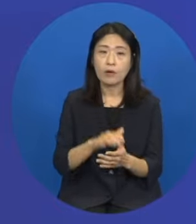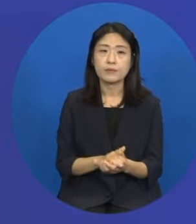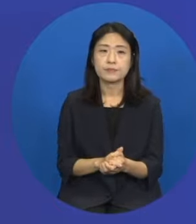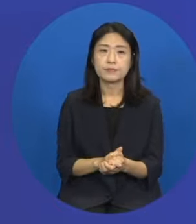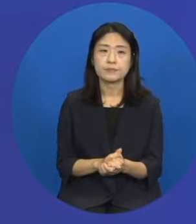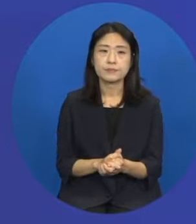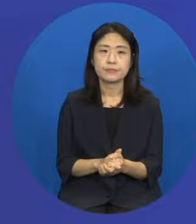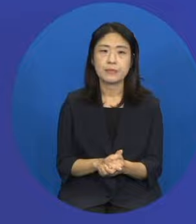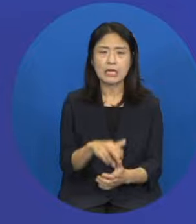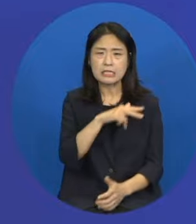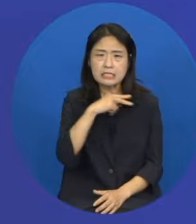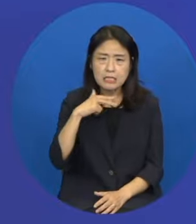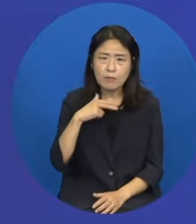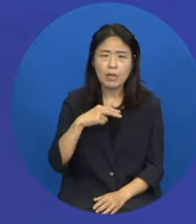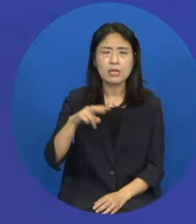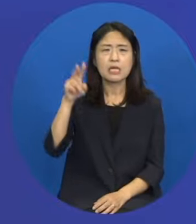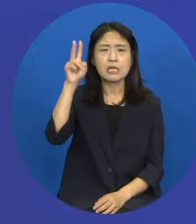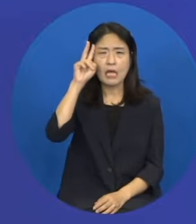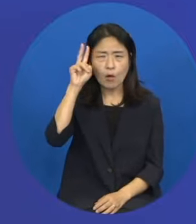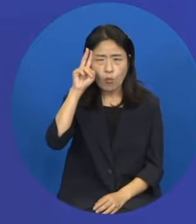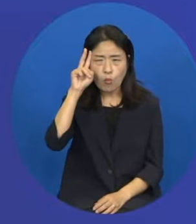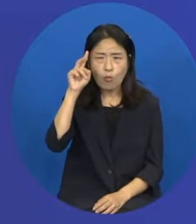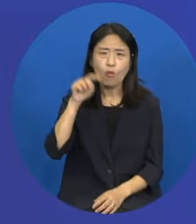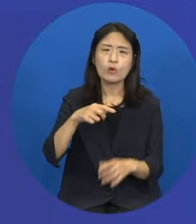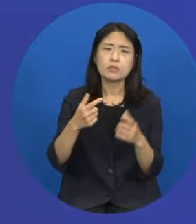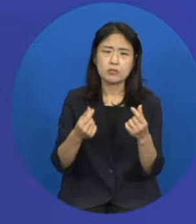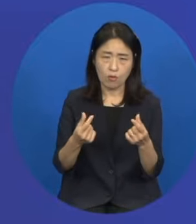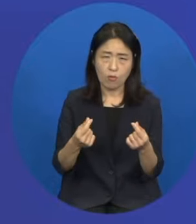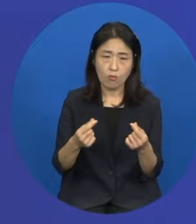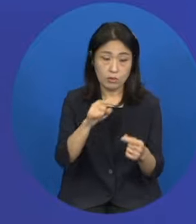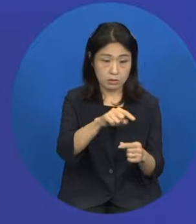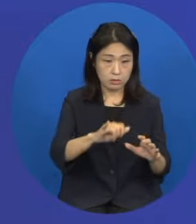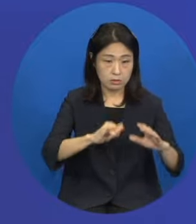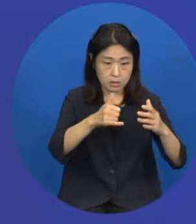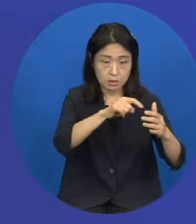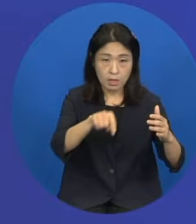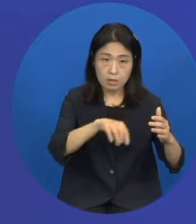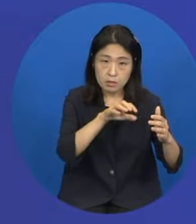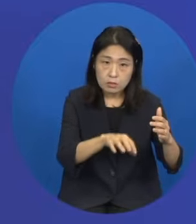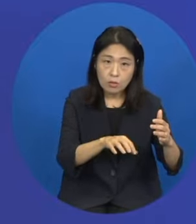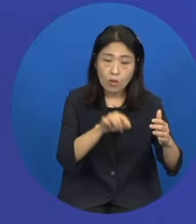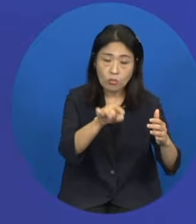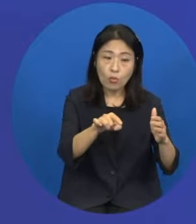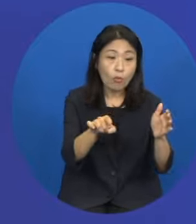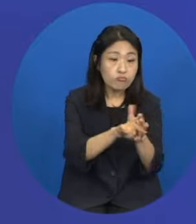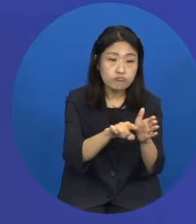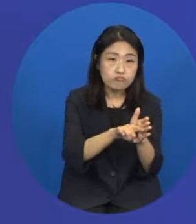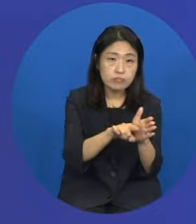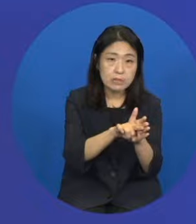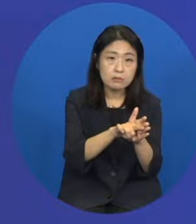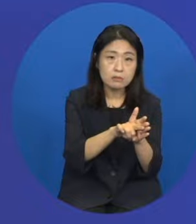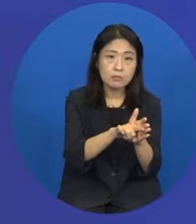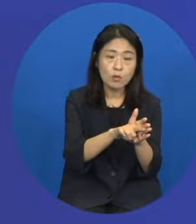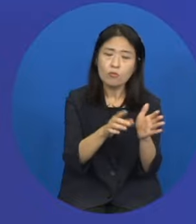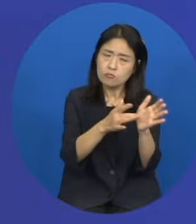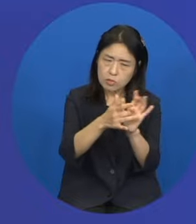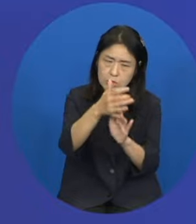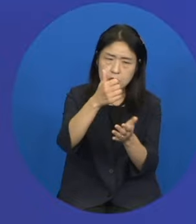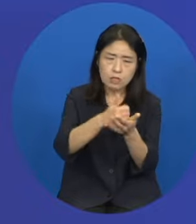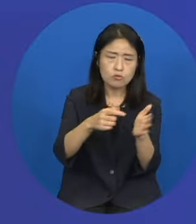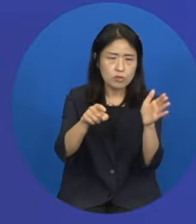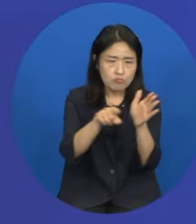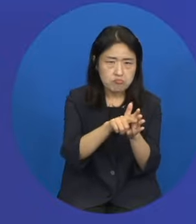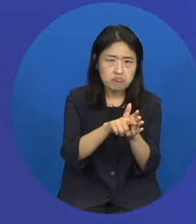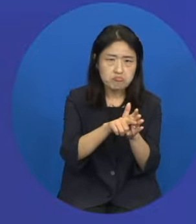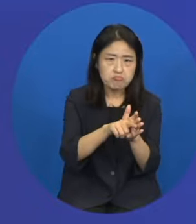스데반처럼 야고보처럼 세상에서 너 이렇게 믿으면 너 이런 식으로 예수님 믿으면 너